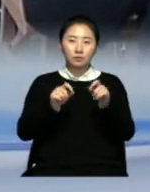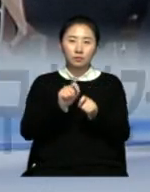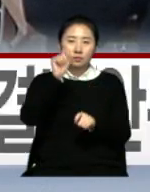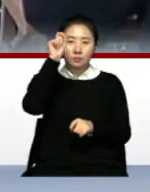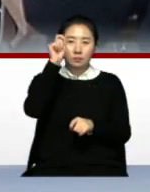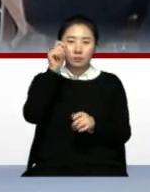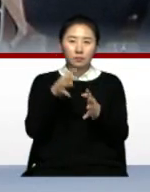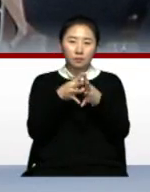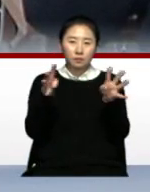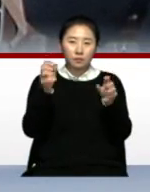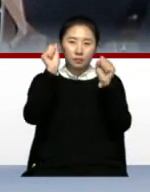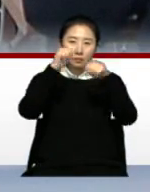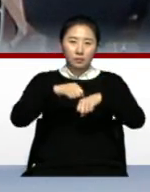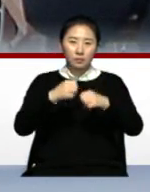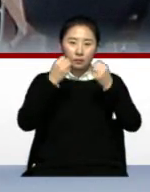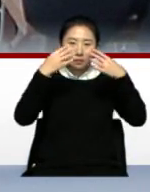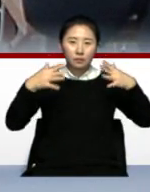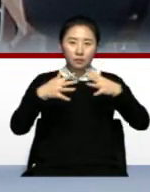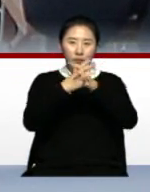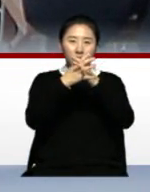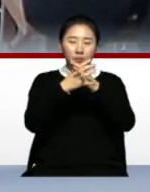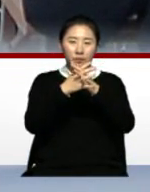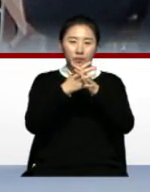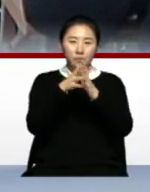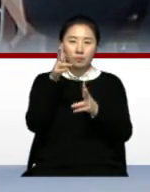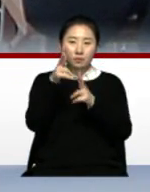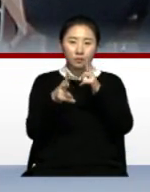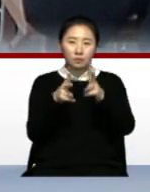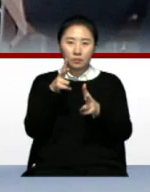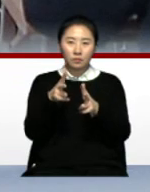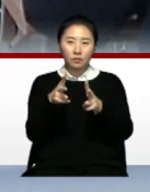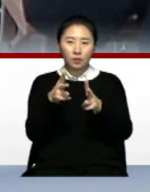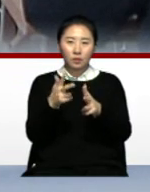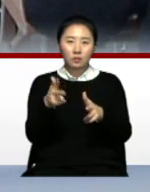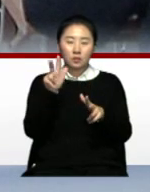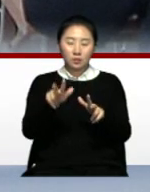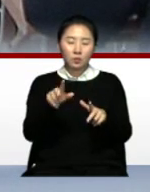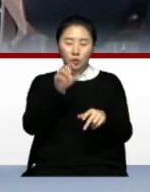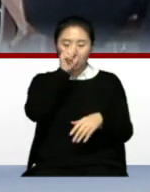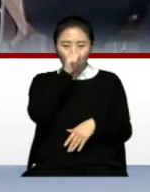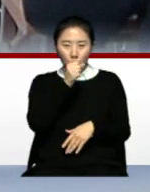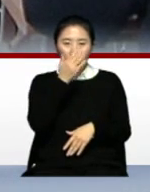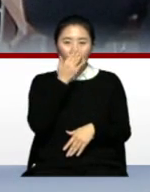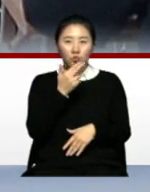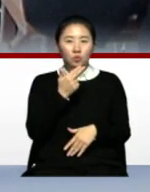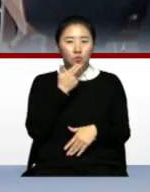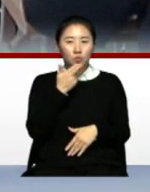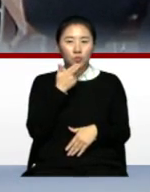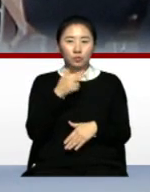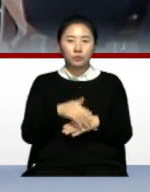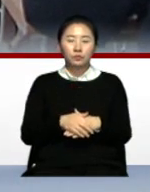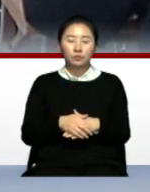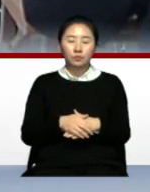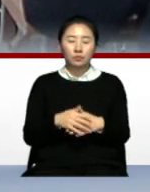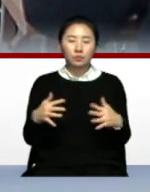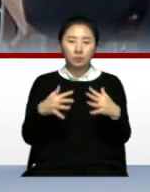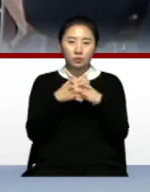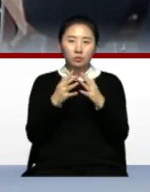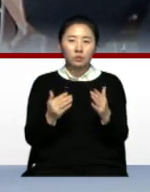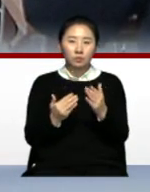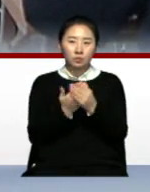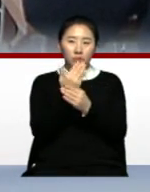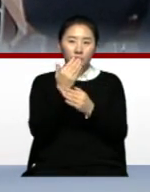오래된 아파트를 허물고 새 건물을 짓는 재건축 공사. 하지만 마냥 좋아할 수는 없는 노릇입니다. 공사